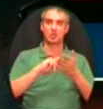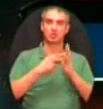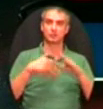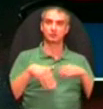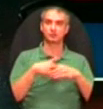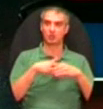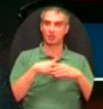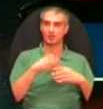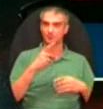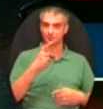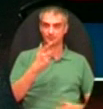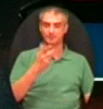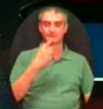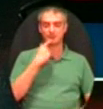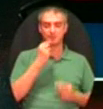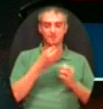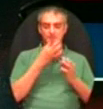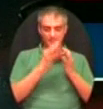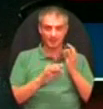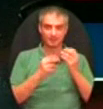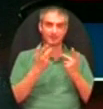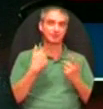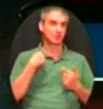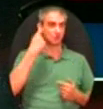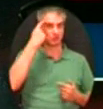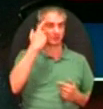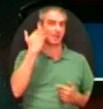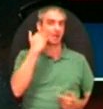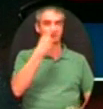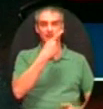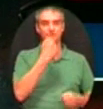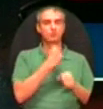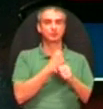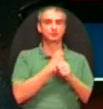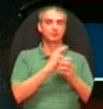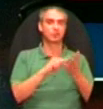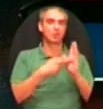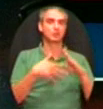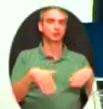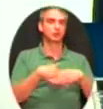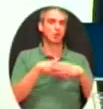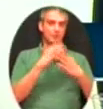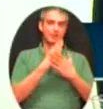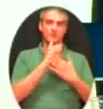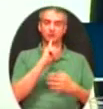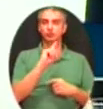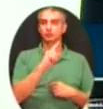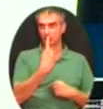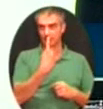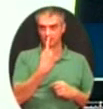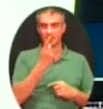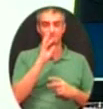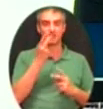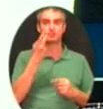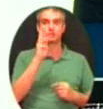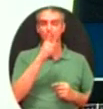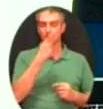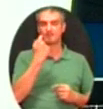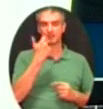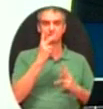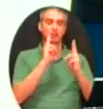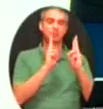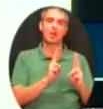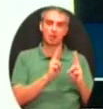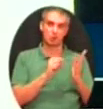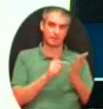השלום. נכון. פרט ונמק. אנחנו יודעים שבעצם האמריקאים עובדים על אותה תוכנית שלום כבר שנה וגם למעלה מזאת, אבל זה קצת תקוע